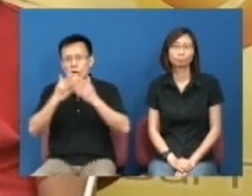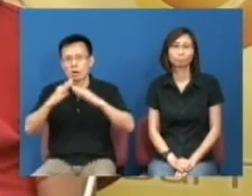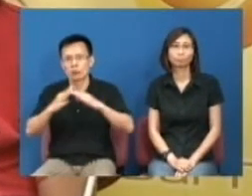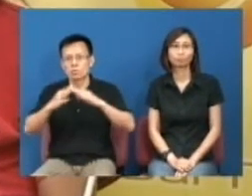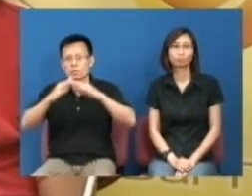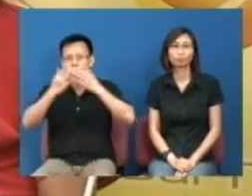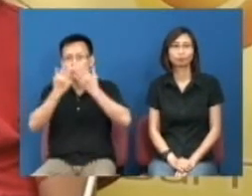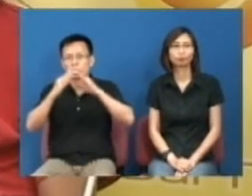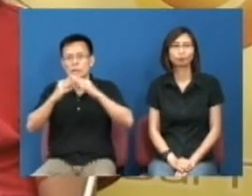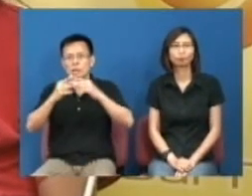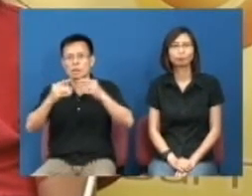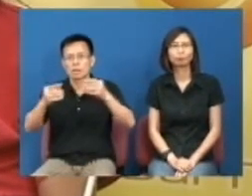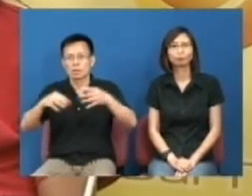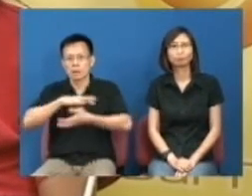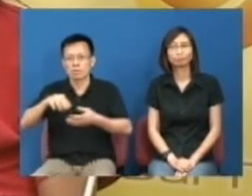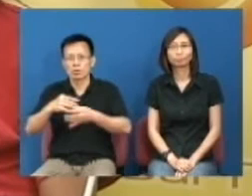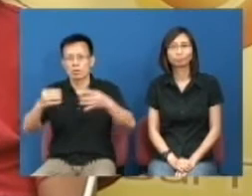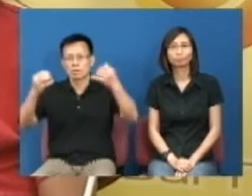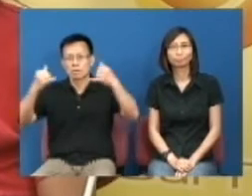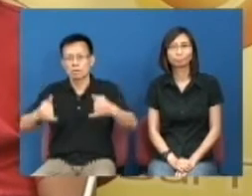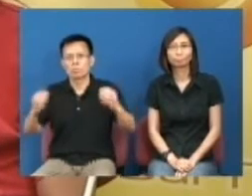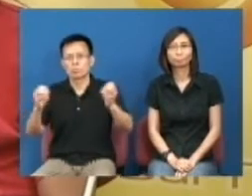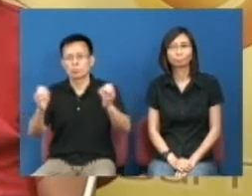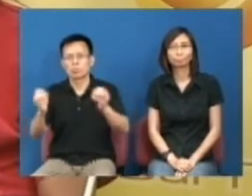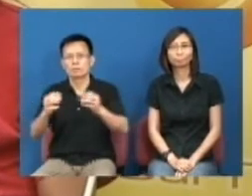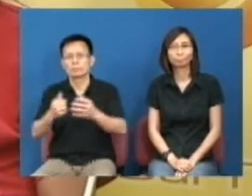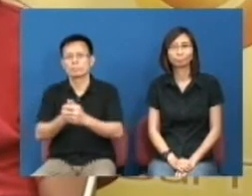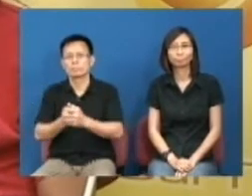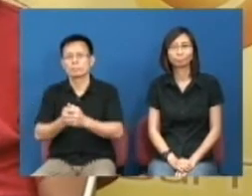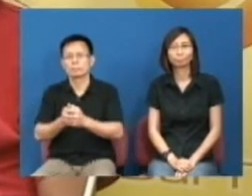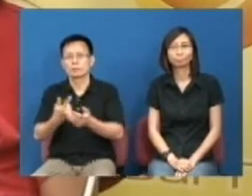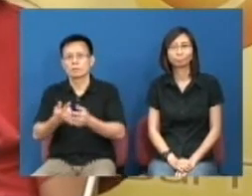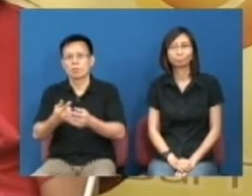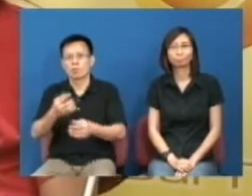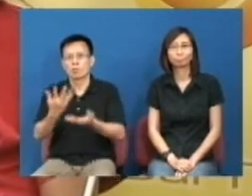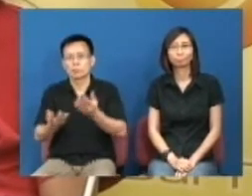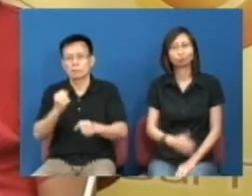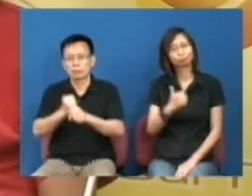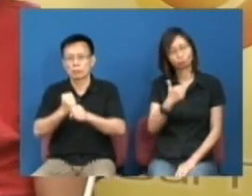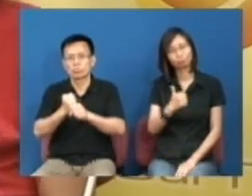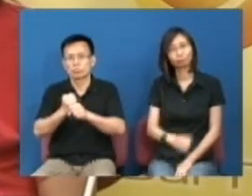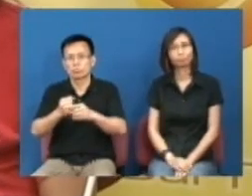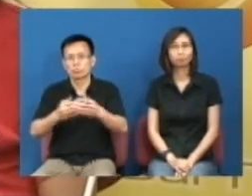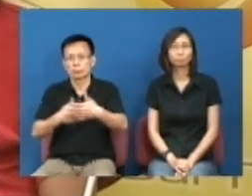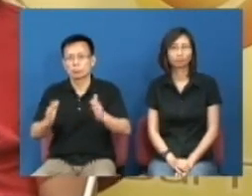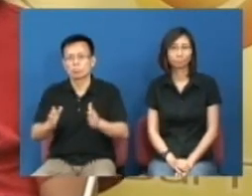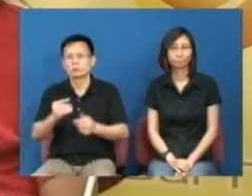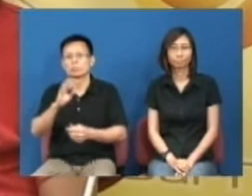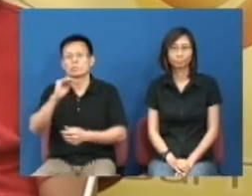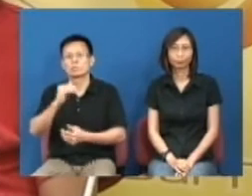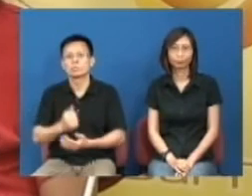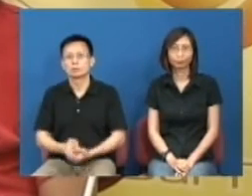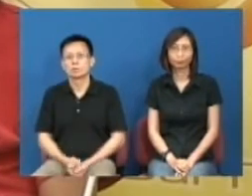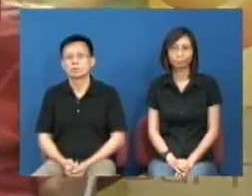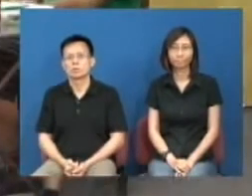壇，或者搞一個六四的工作營，咁都就得啦，係咪啊？有咩難啫？我都睇唔到有